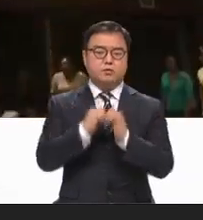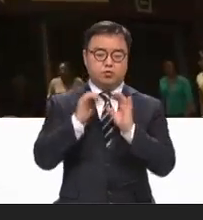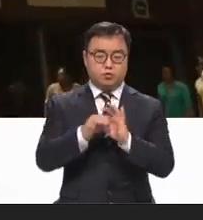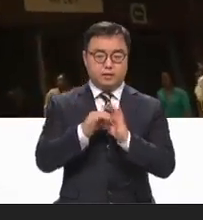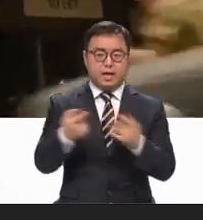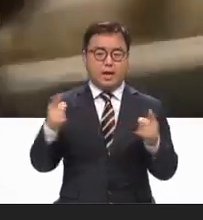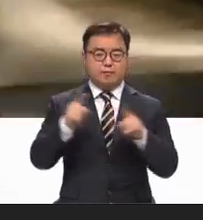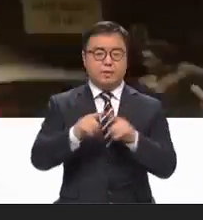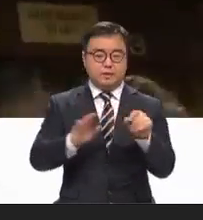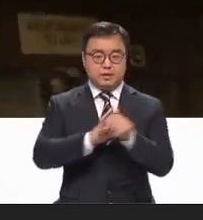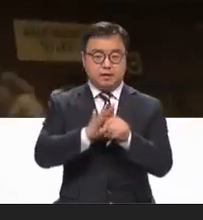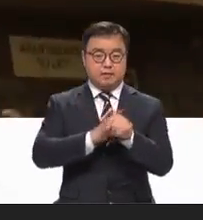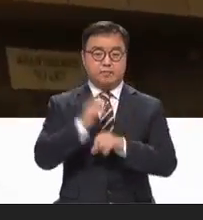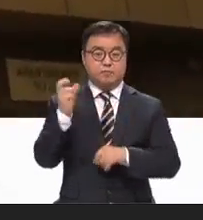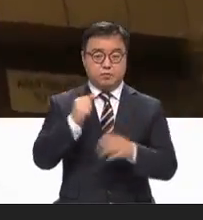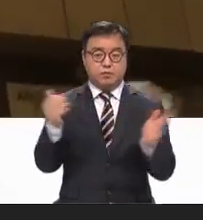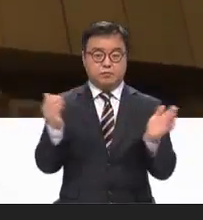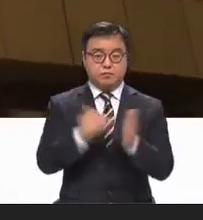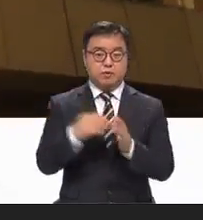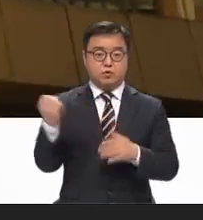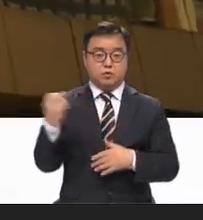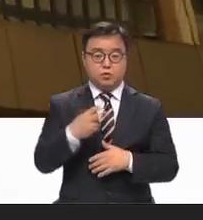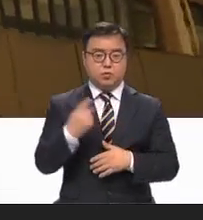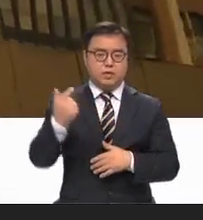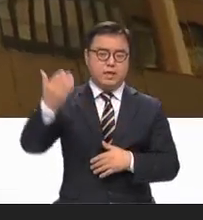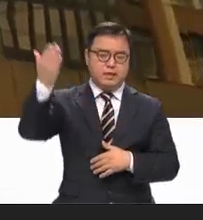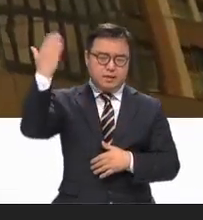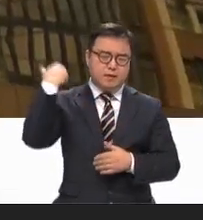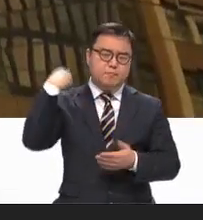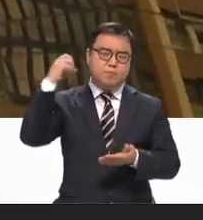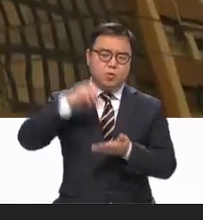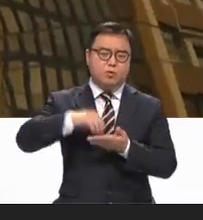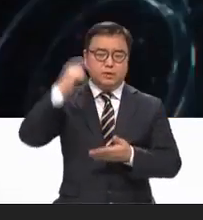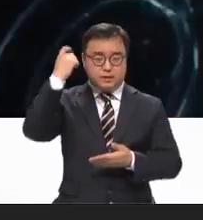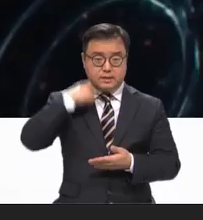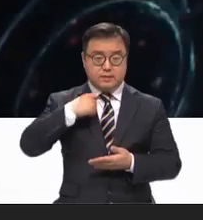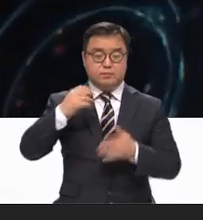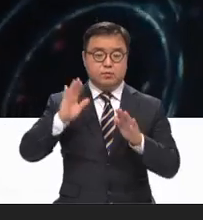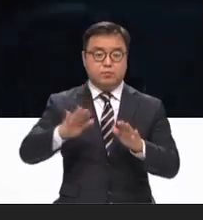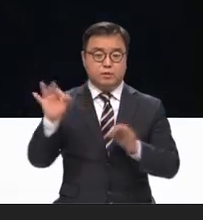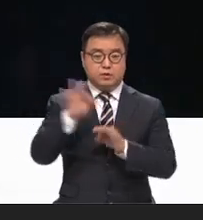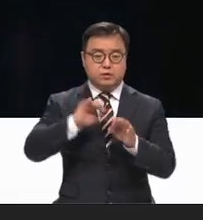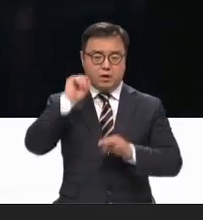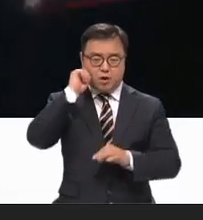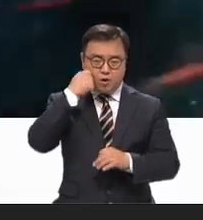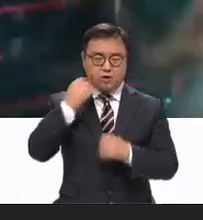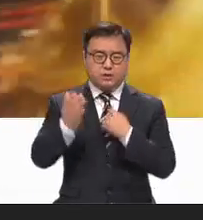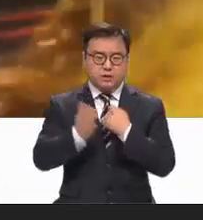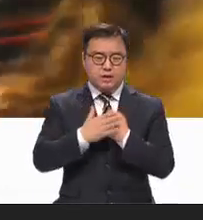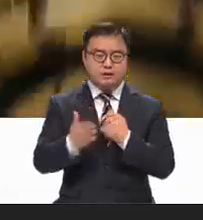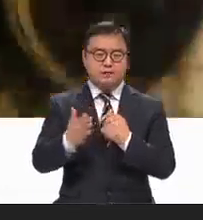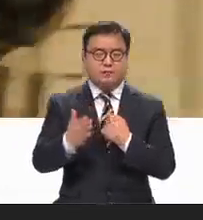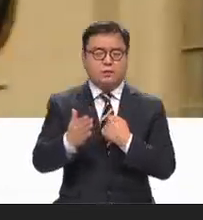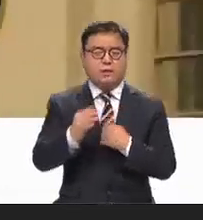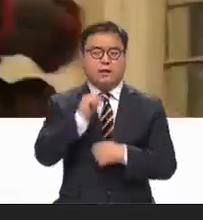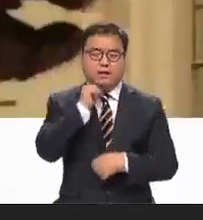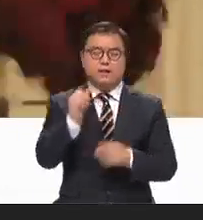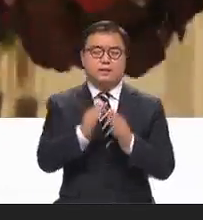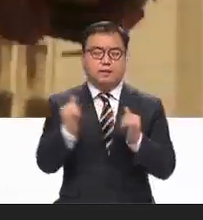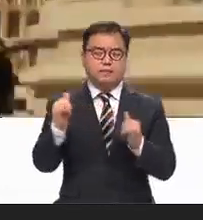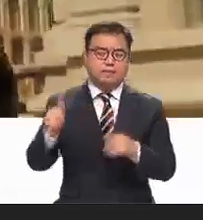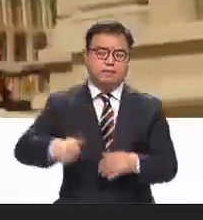네. 불황이니까 복고, 네. 국제시장 그랬죠. 그리고 또 불황이기 때문에 더 커지는 흙수저들의 분노, 금수저에 대한